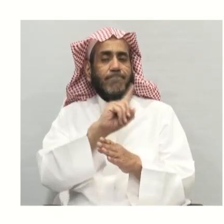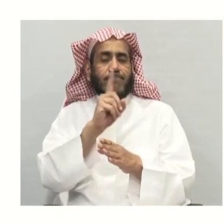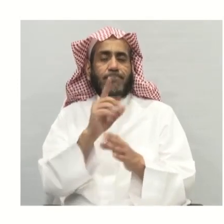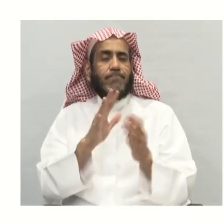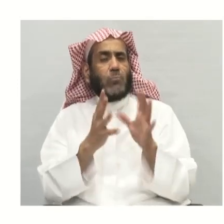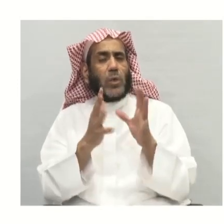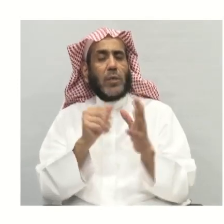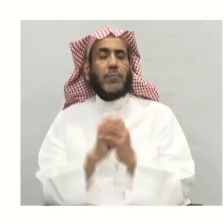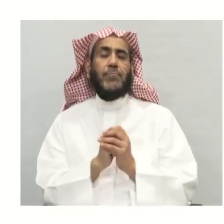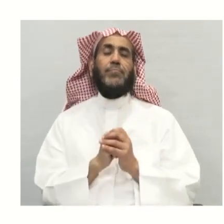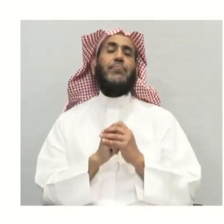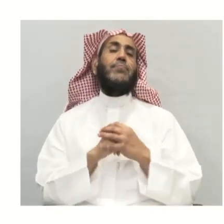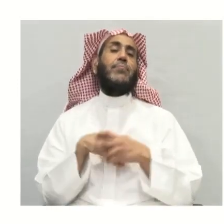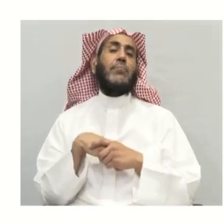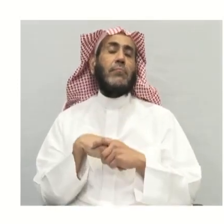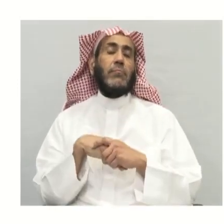مقدره